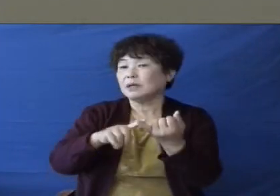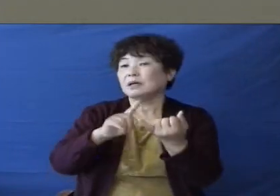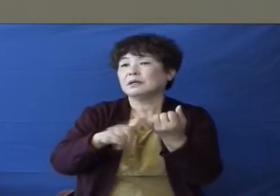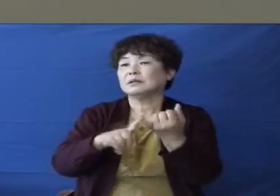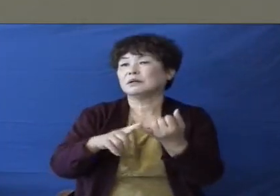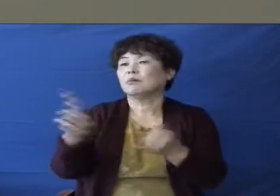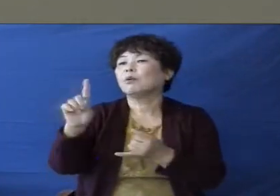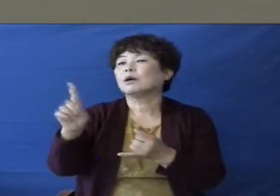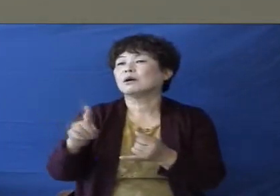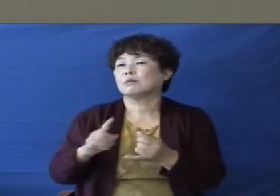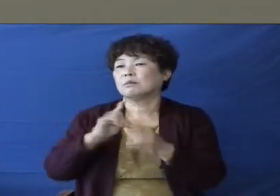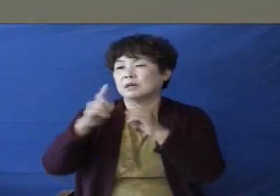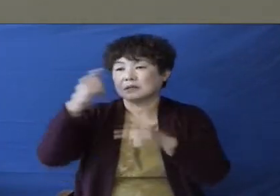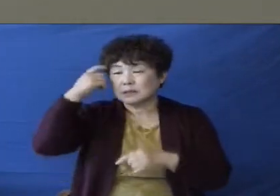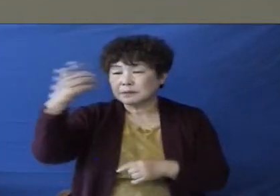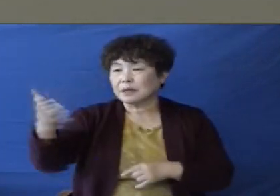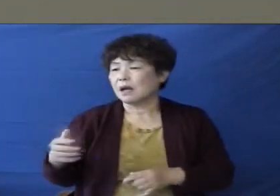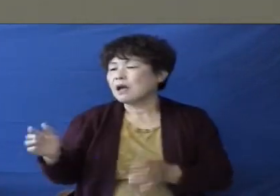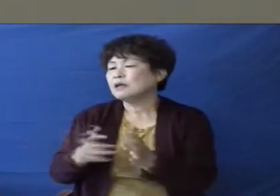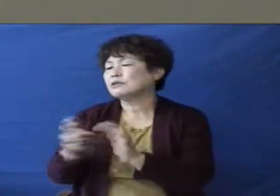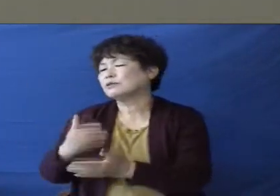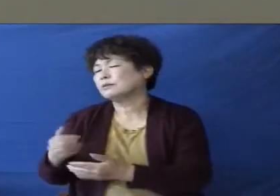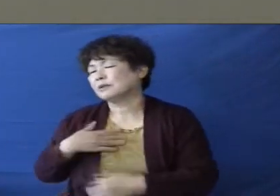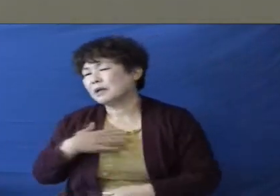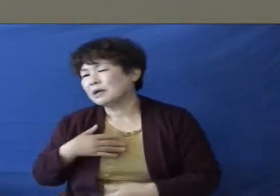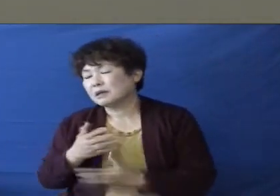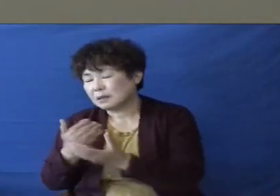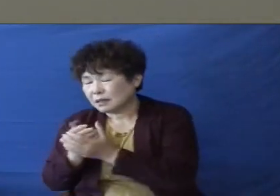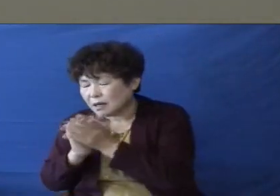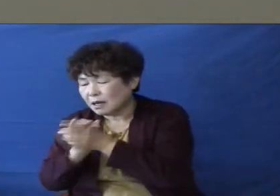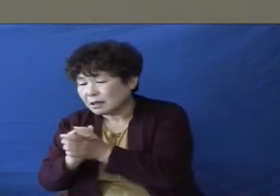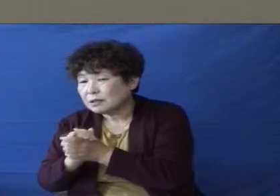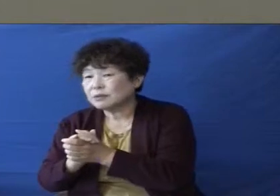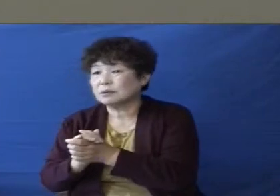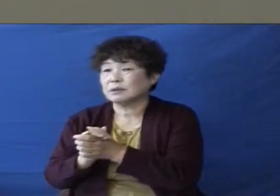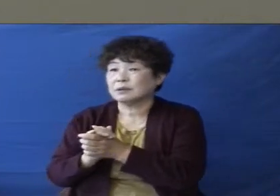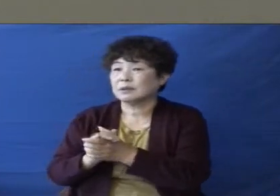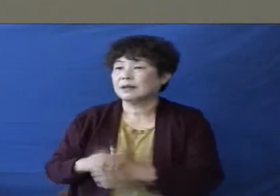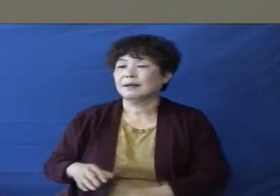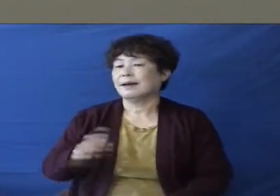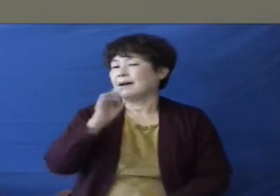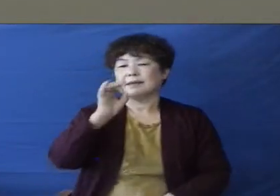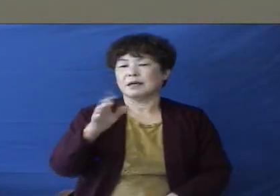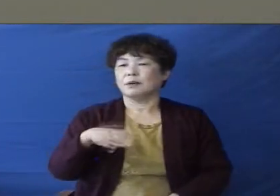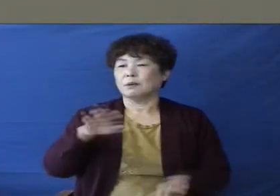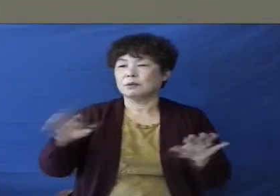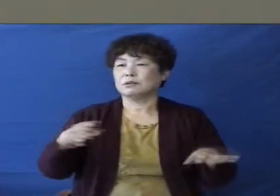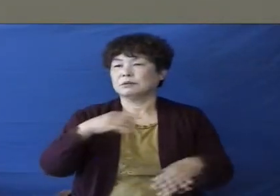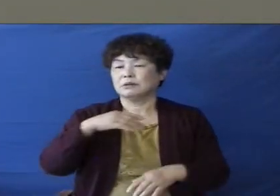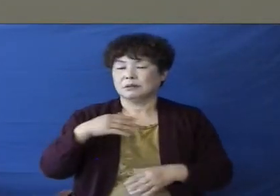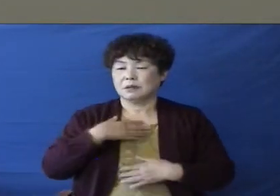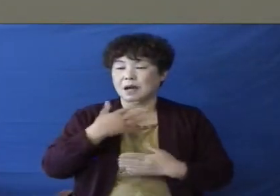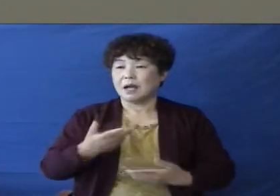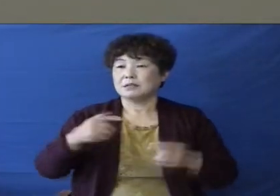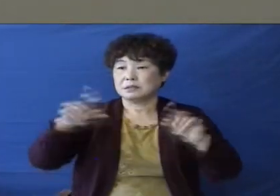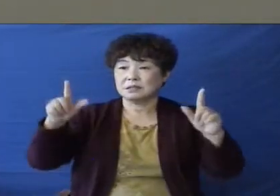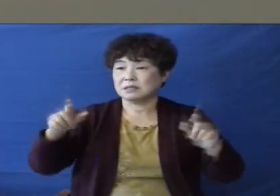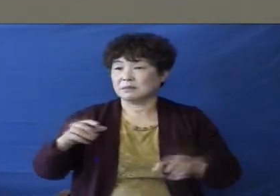지금 차기를 처럼 안 느껴지고 저주받은 여인 뭐가 중요해요 이렇게 생각하고 있나요